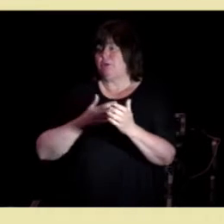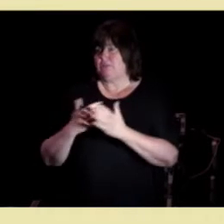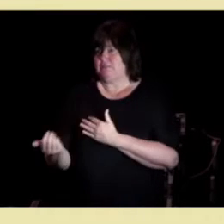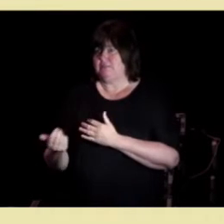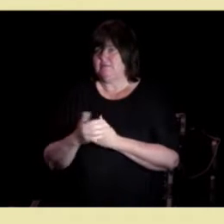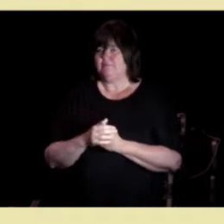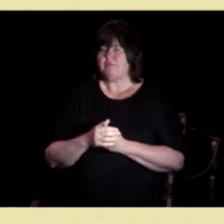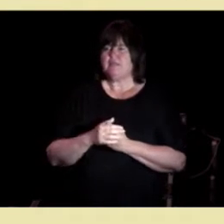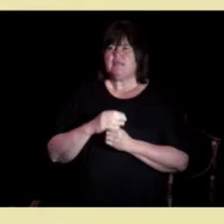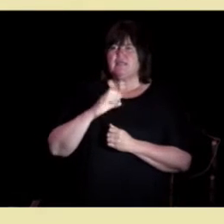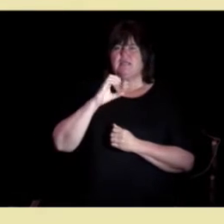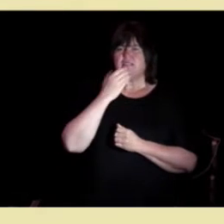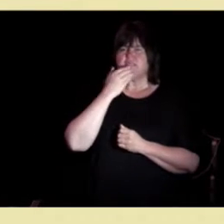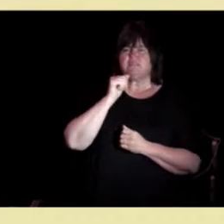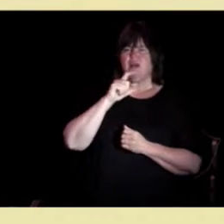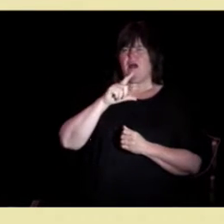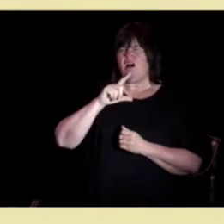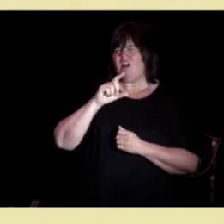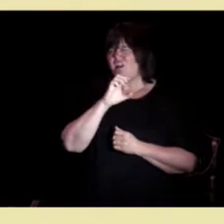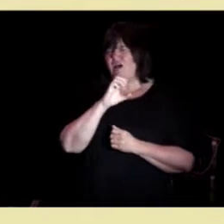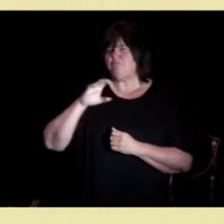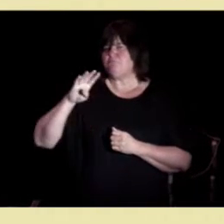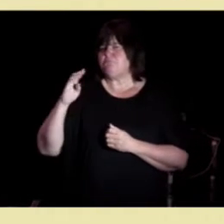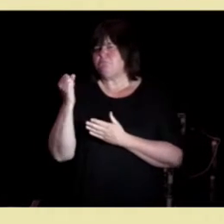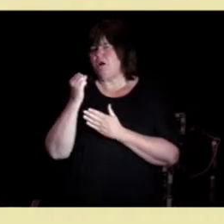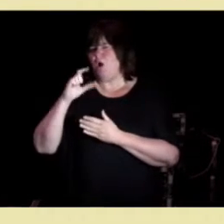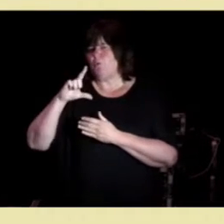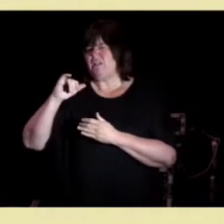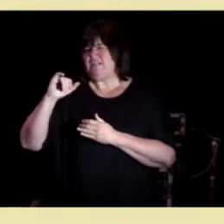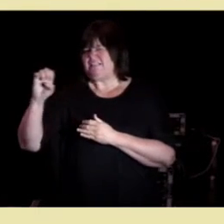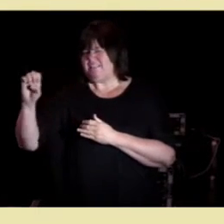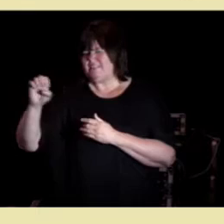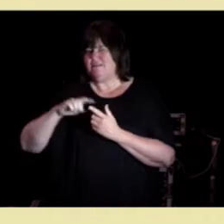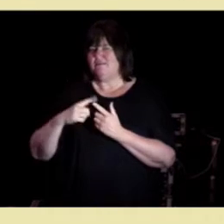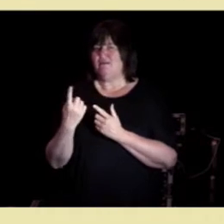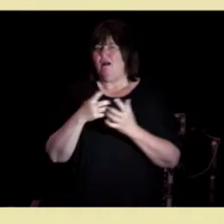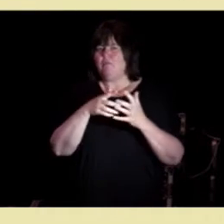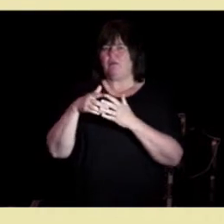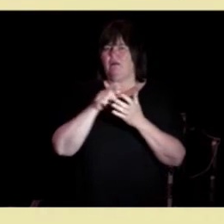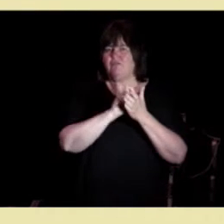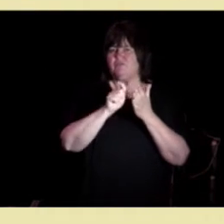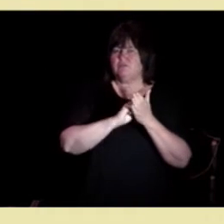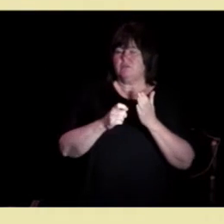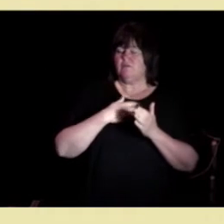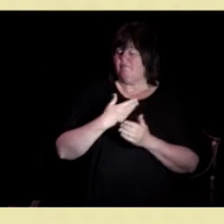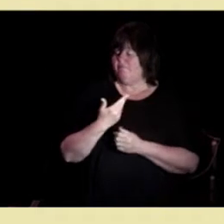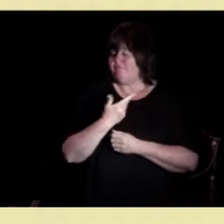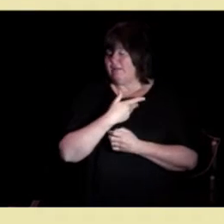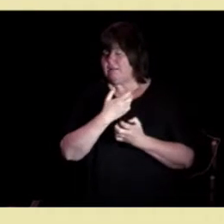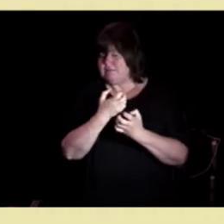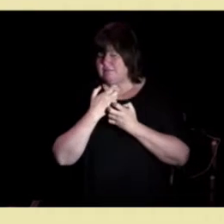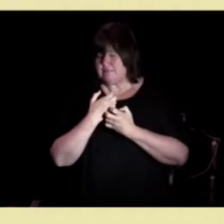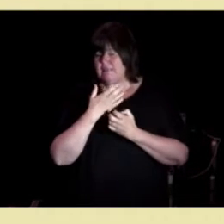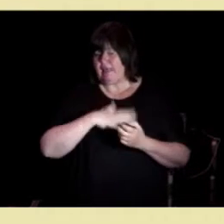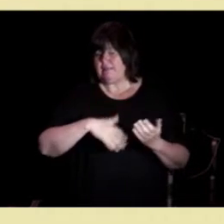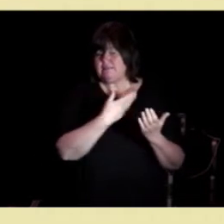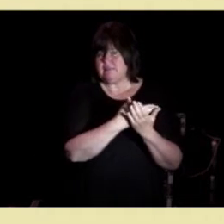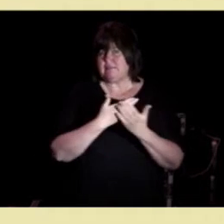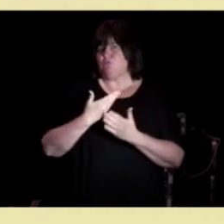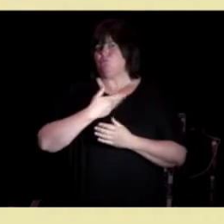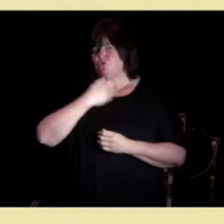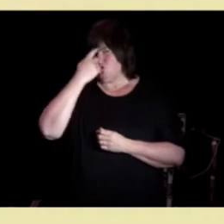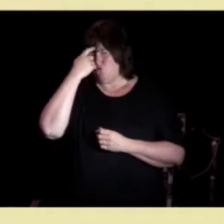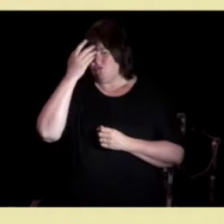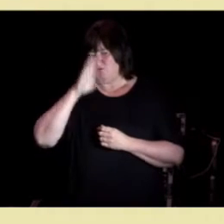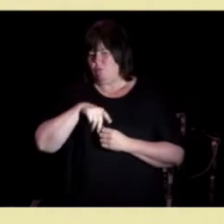Shannon Brownlee er amerikansk forfatter med stor kunnskap om og interesse for helsetjenesten. Hun